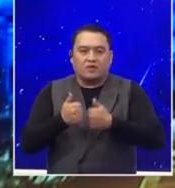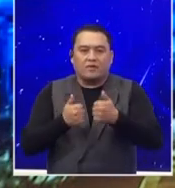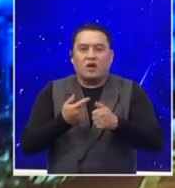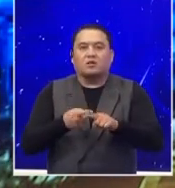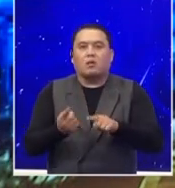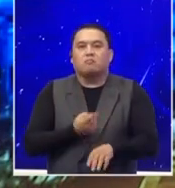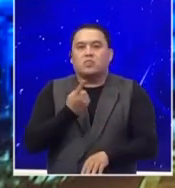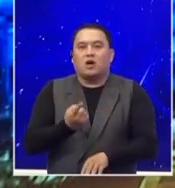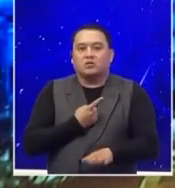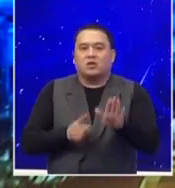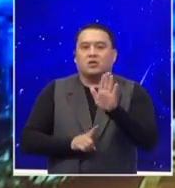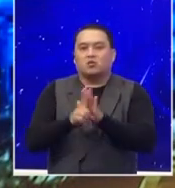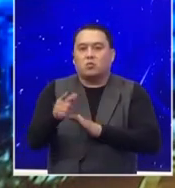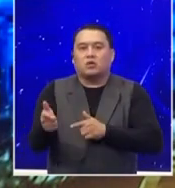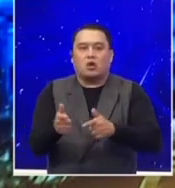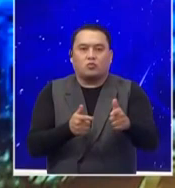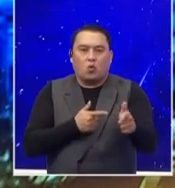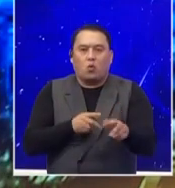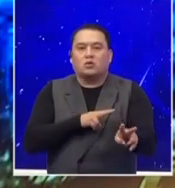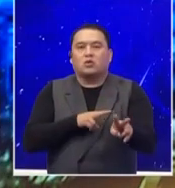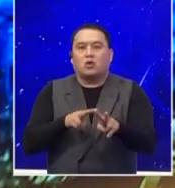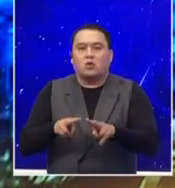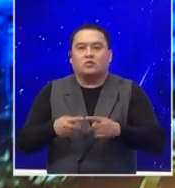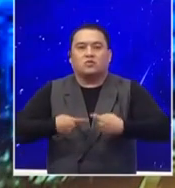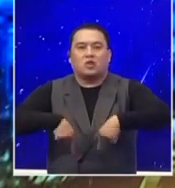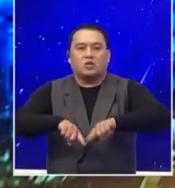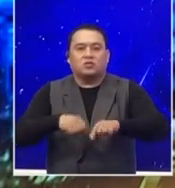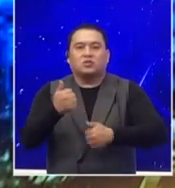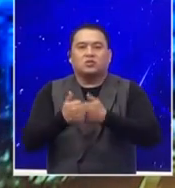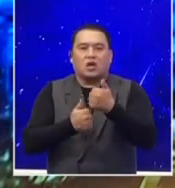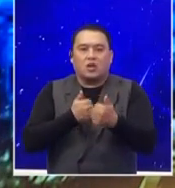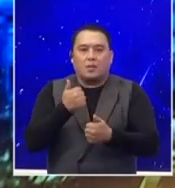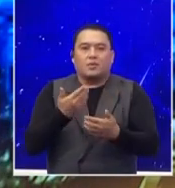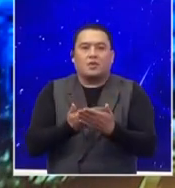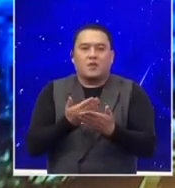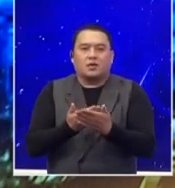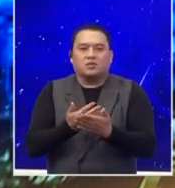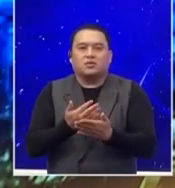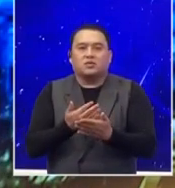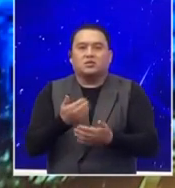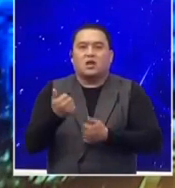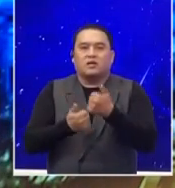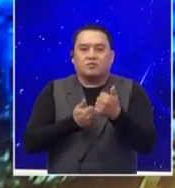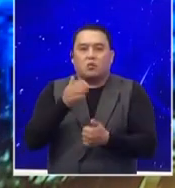вот именитые мастера уже начали подготовку к континентальным состязаниям. Предварительно